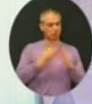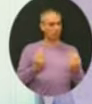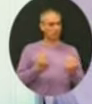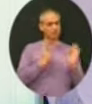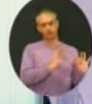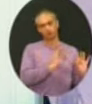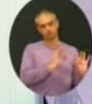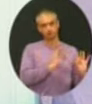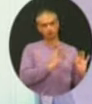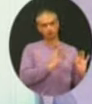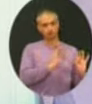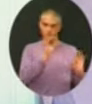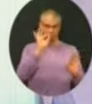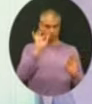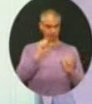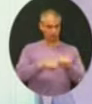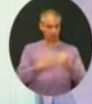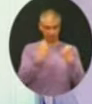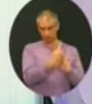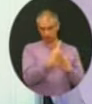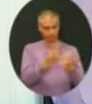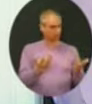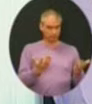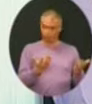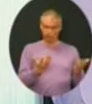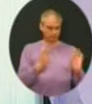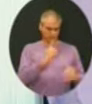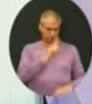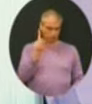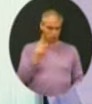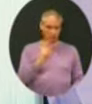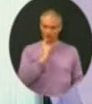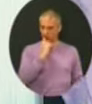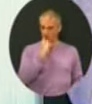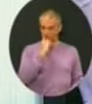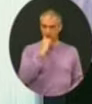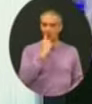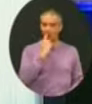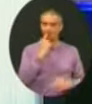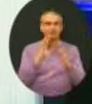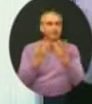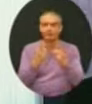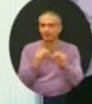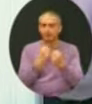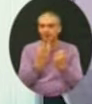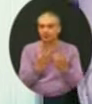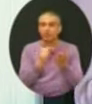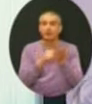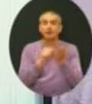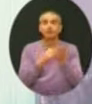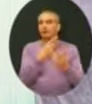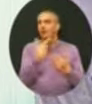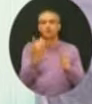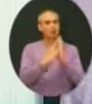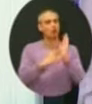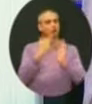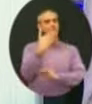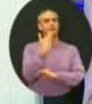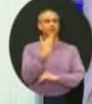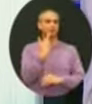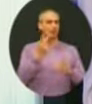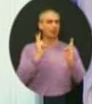שלה כדי לרסק את עצמה לדעת בשום פנים ואופן. למה זה ירסק? מכיוון שא' אין חוק במדינת